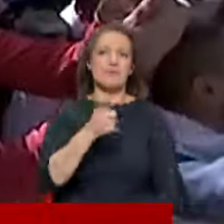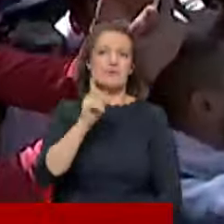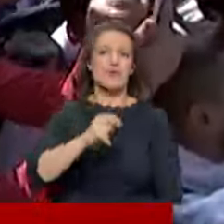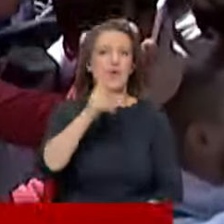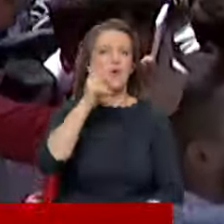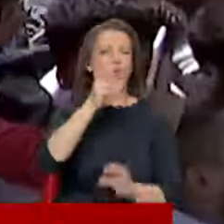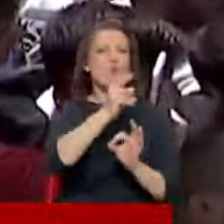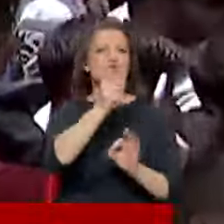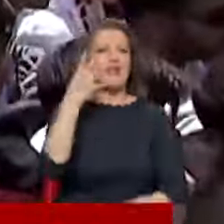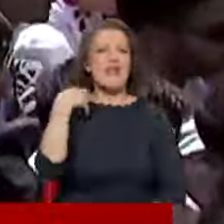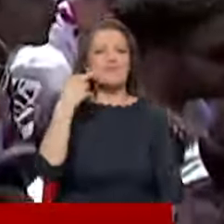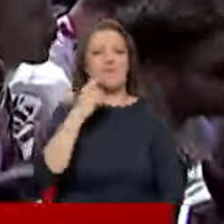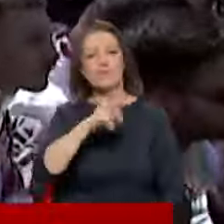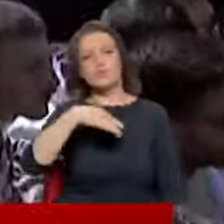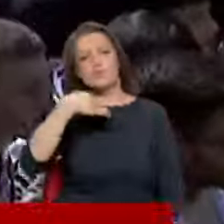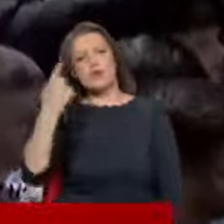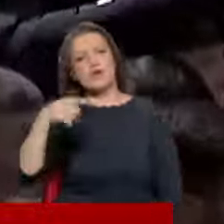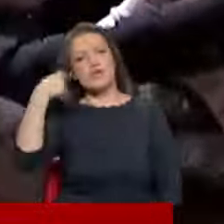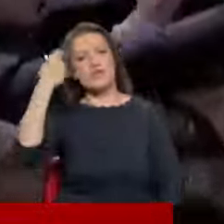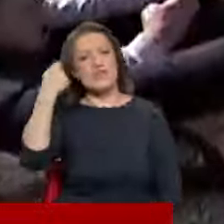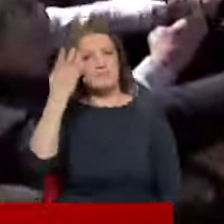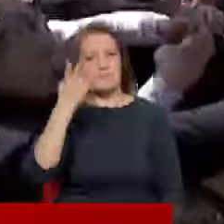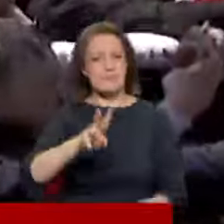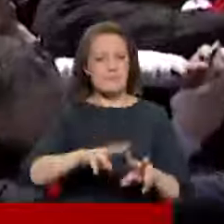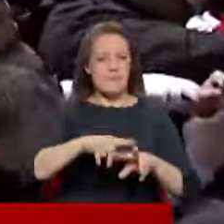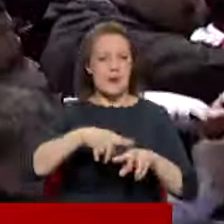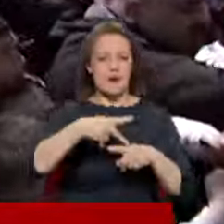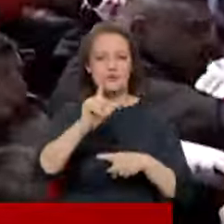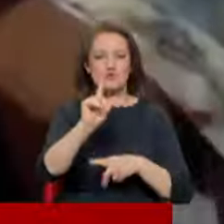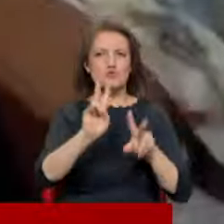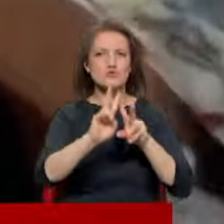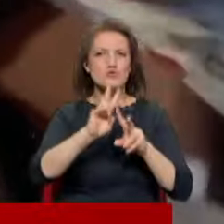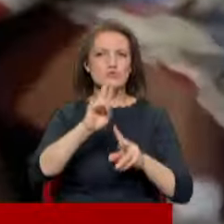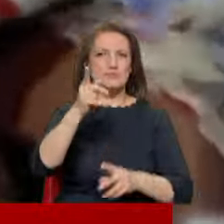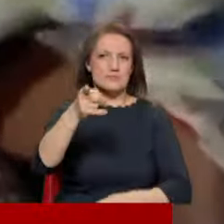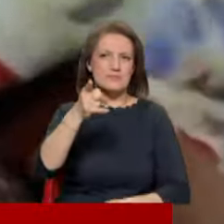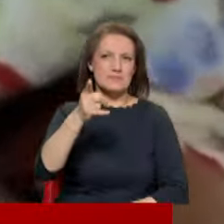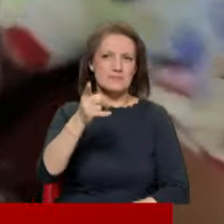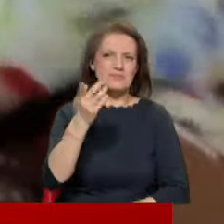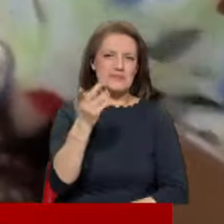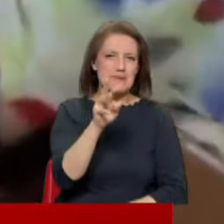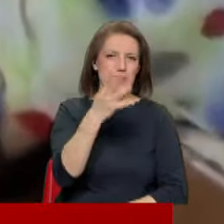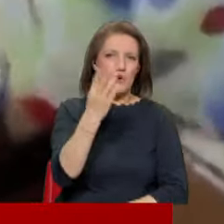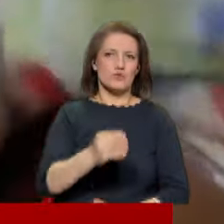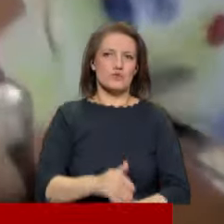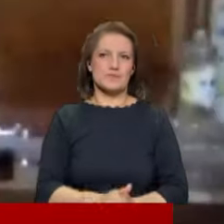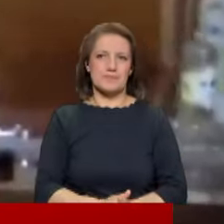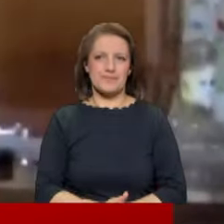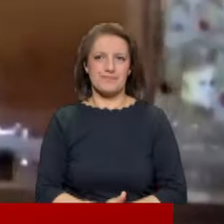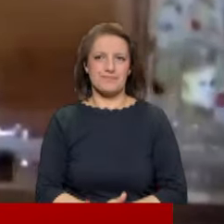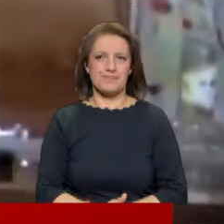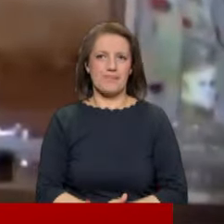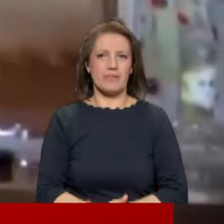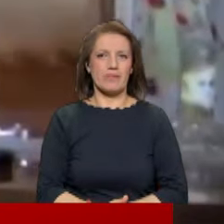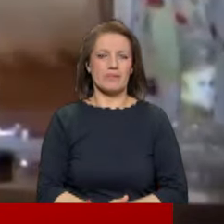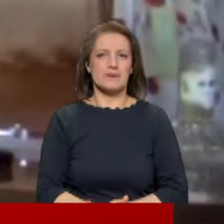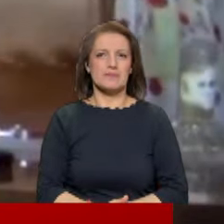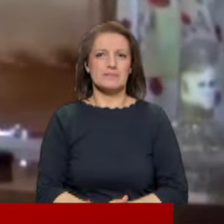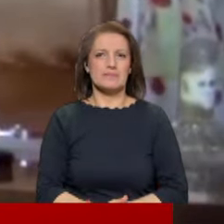Özgür Efendi bir diğer Türk filmindeki mazlum karakterine döndü. Mazlumu getirin bana, mazlum. Nerede